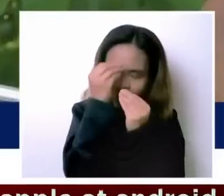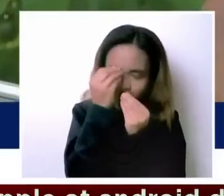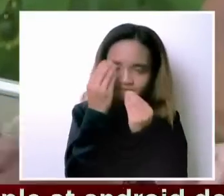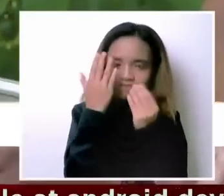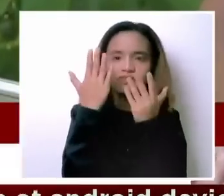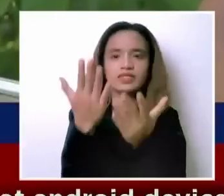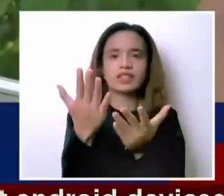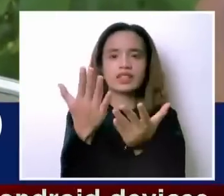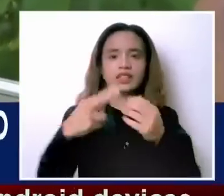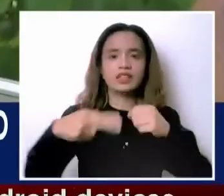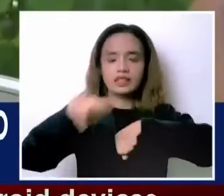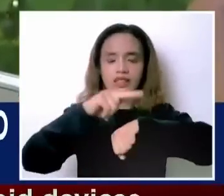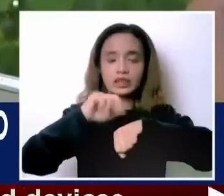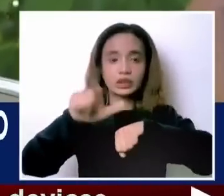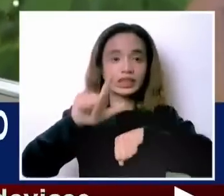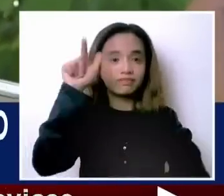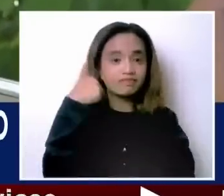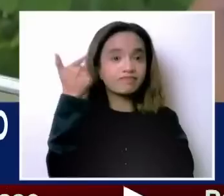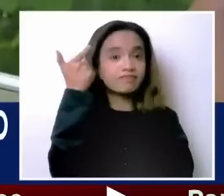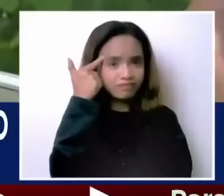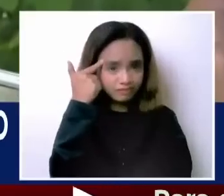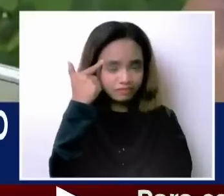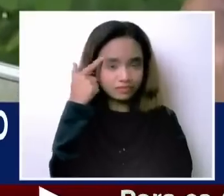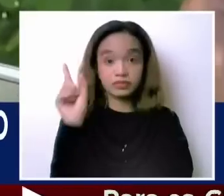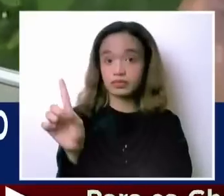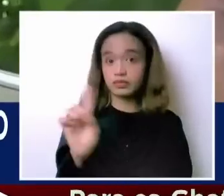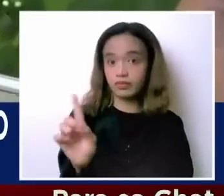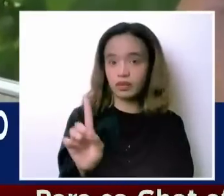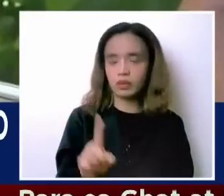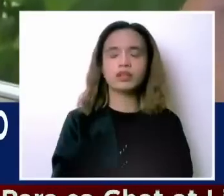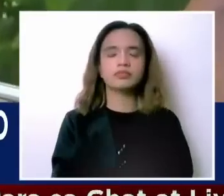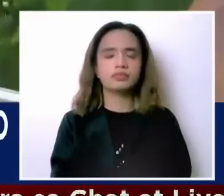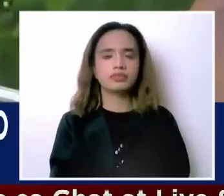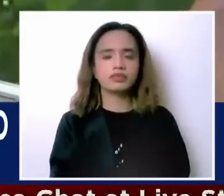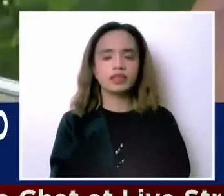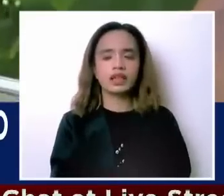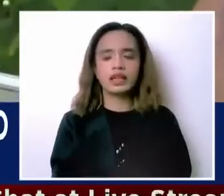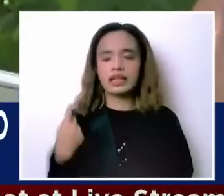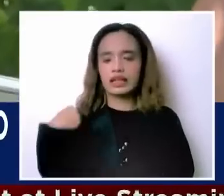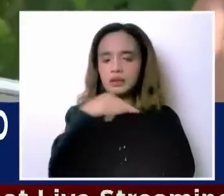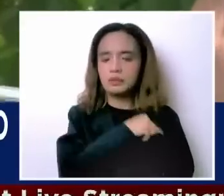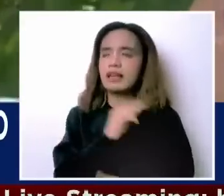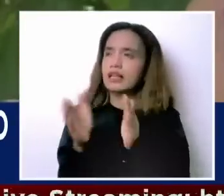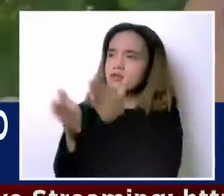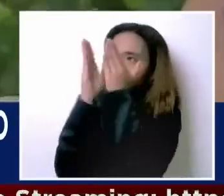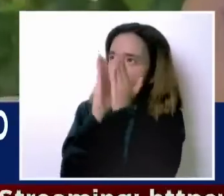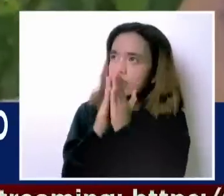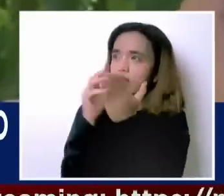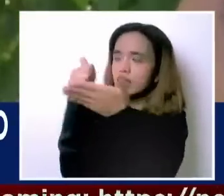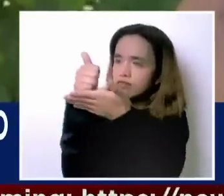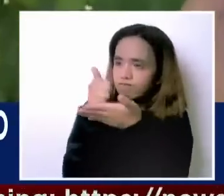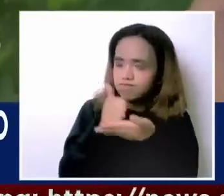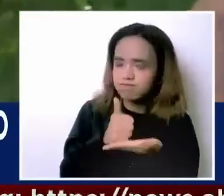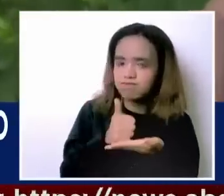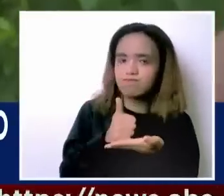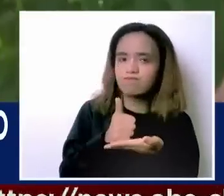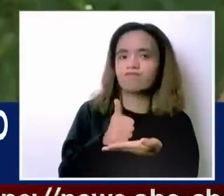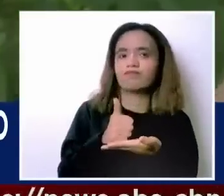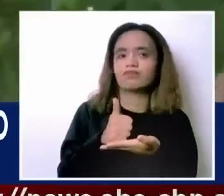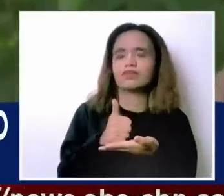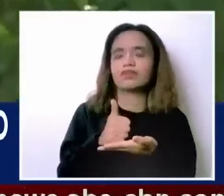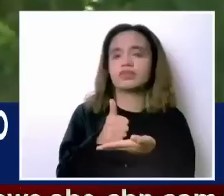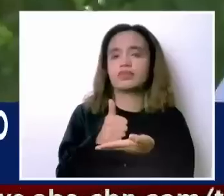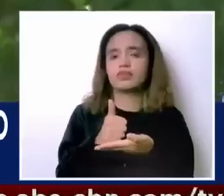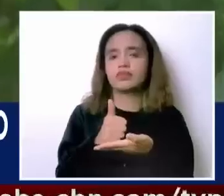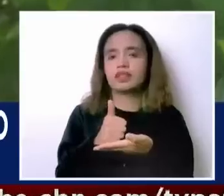national government ang amin pong paghingi ng tulong sa inyo po nang sa ganun